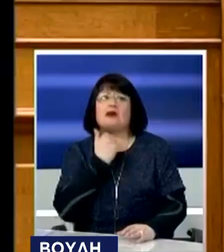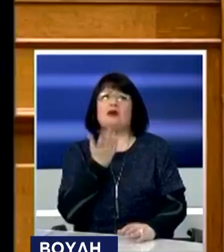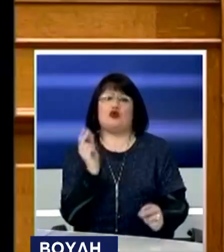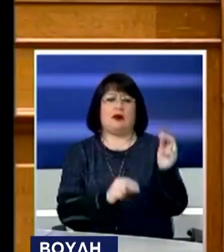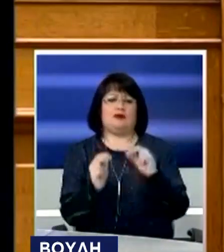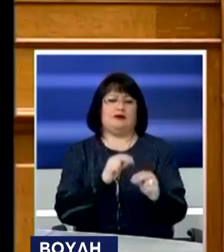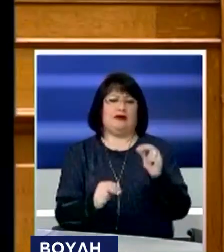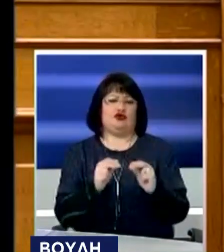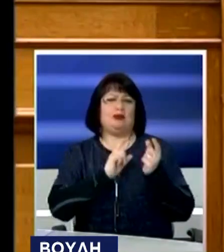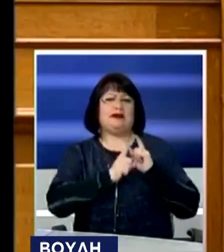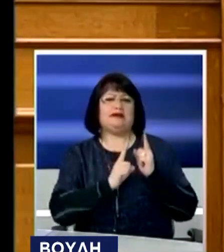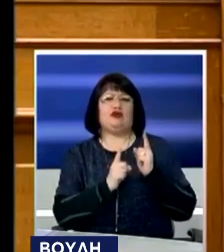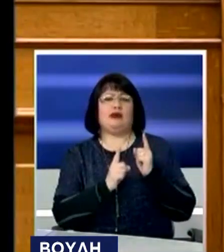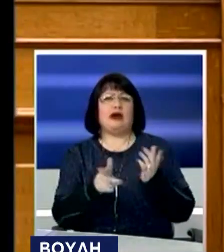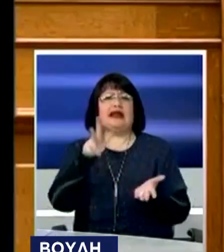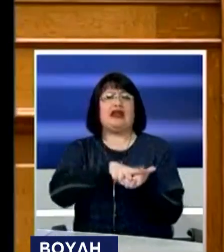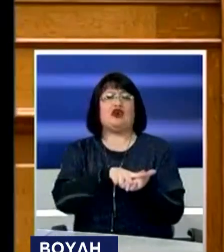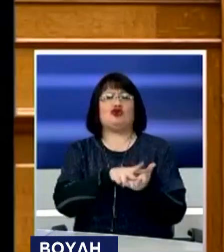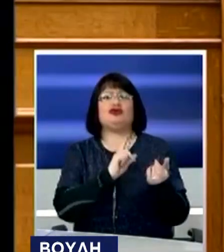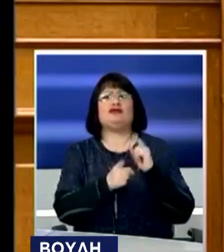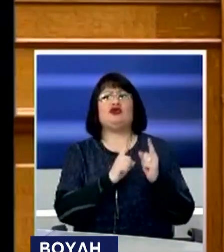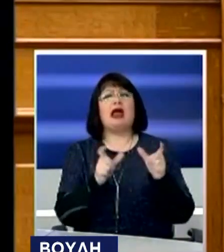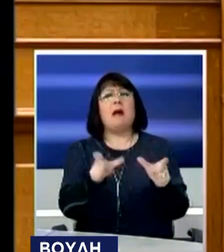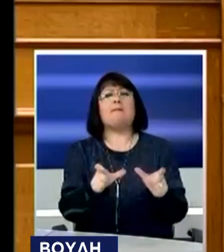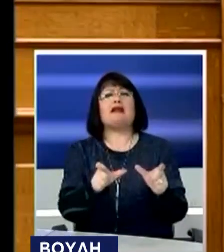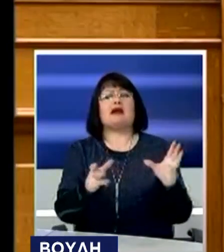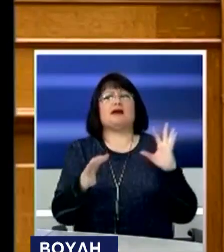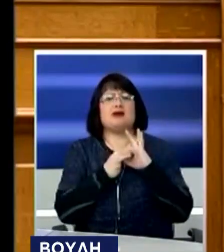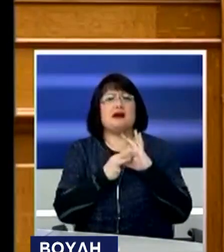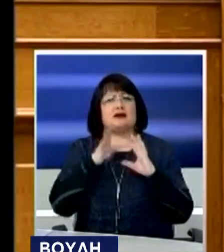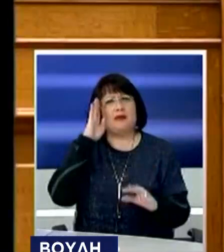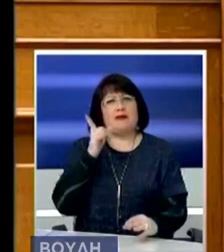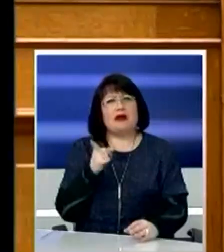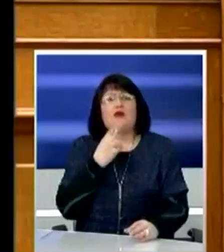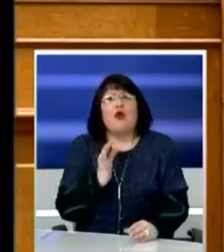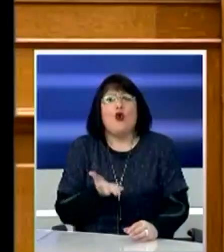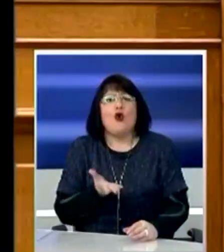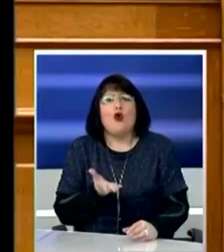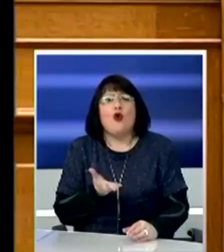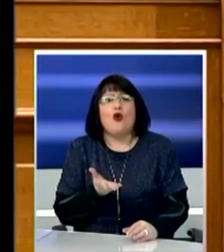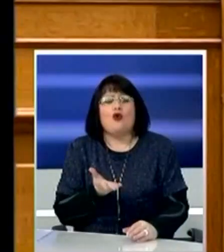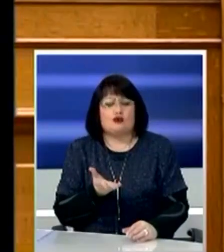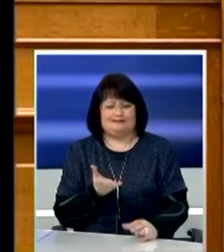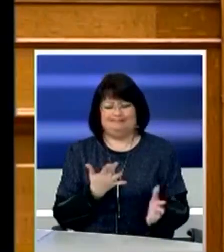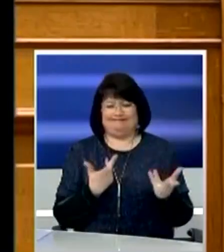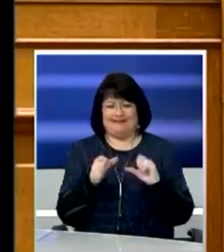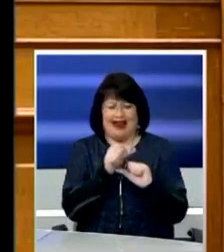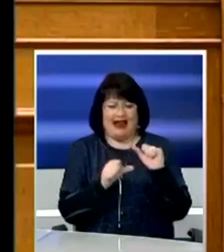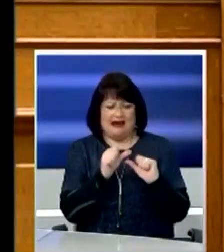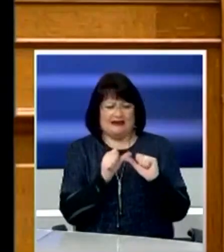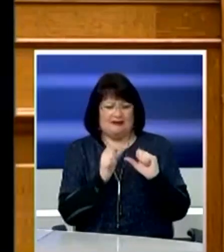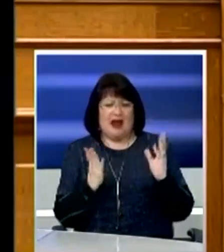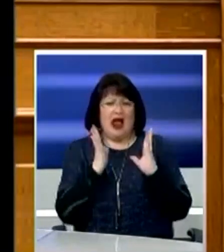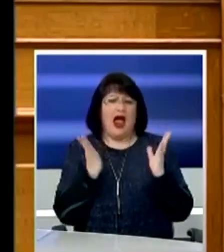ψηφίσουμε την κύρωση της Συμφωνίας Αμυντικής Συνεργασίας, διότι κάτι άλλαξε και ότι αν το